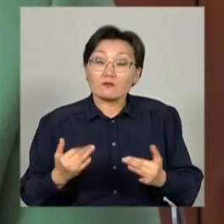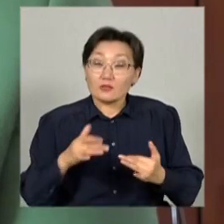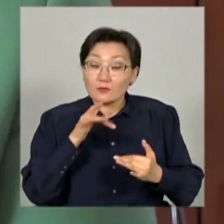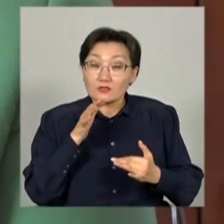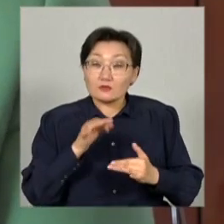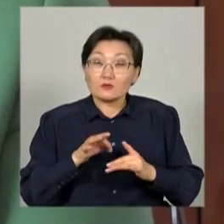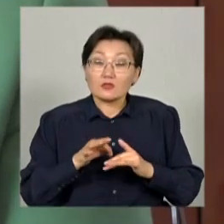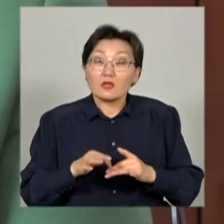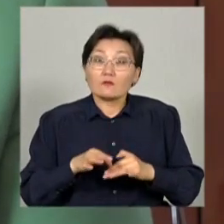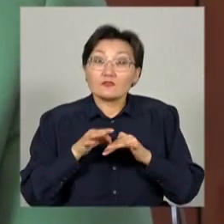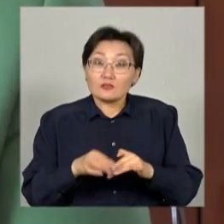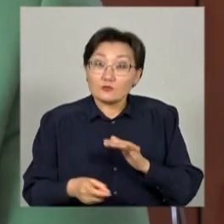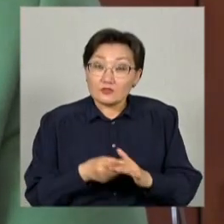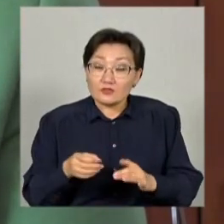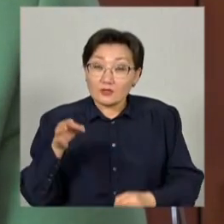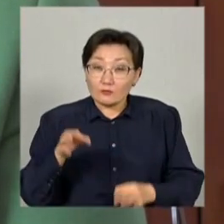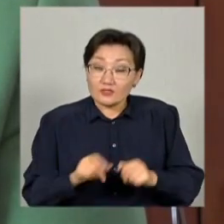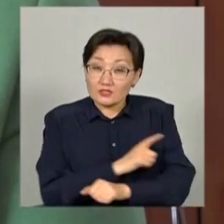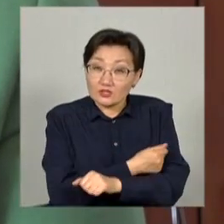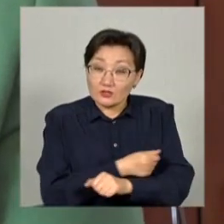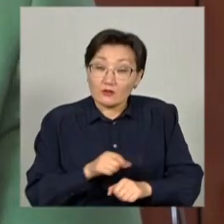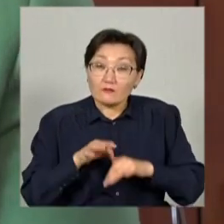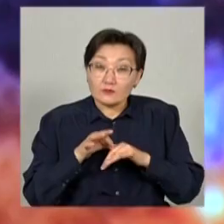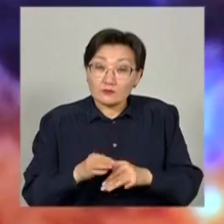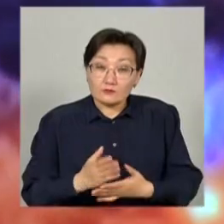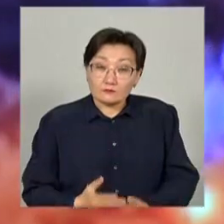настоящее время назначена судебно-медицинская экспертиза.